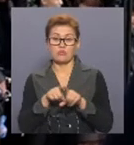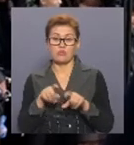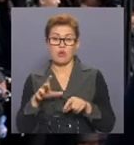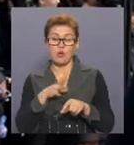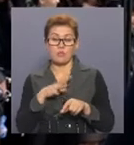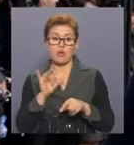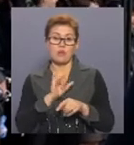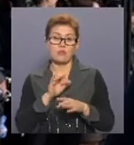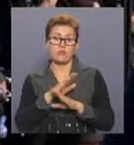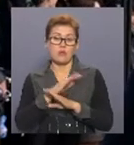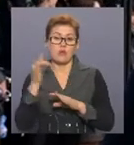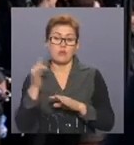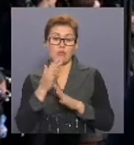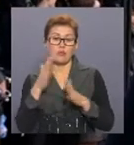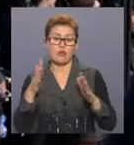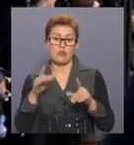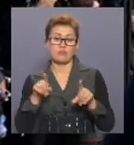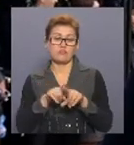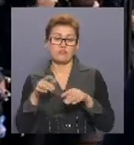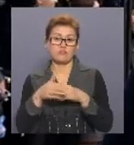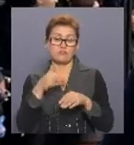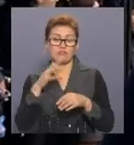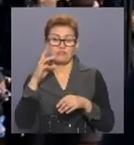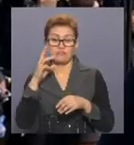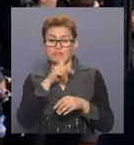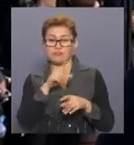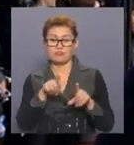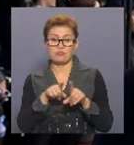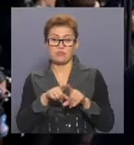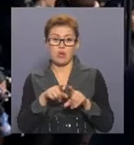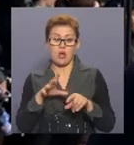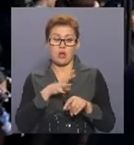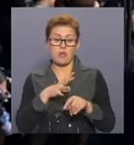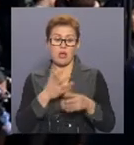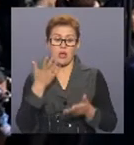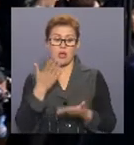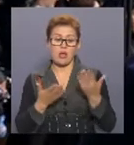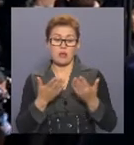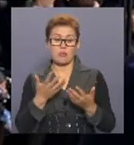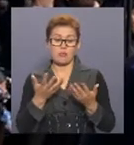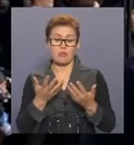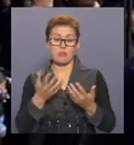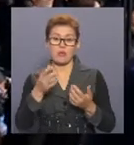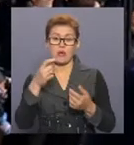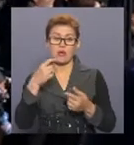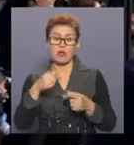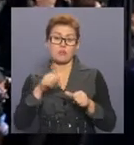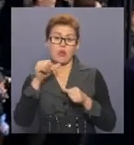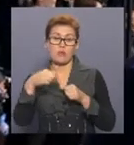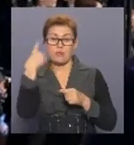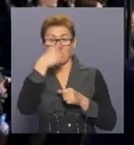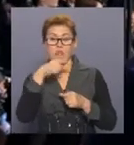бұл деген үлкен бір тарихтағы кешірілмейтін дүние сияқты. Себебі бір ғана Тұрар Рысқұловтың өзін алатын болсақ, бұл бір ерекше